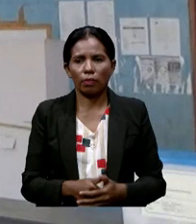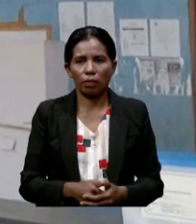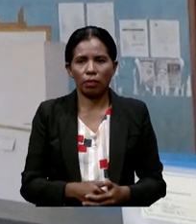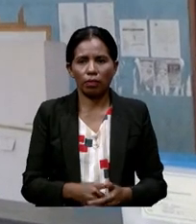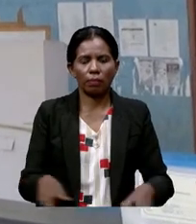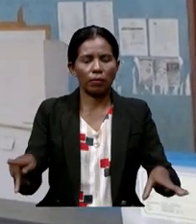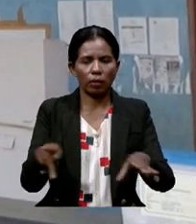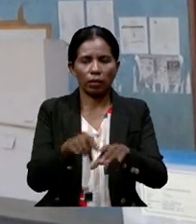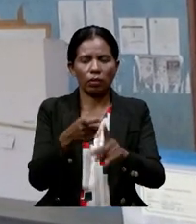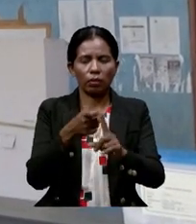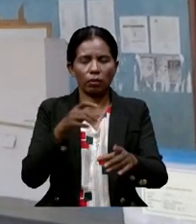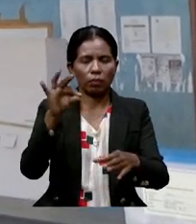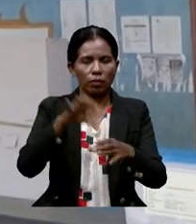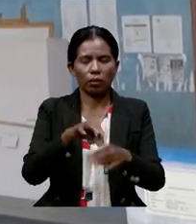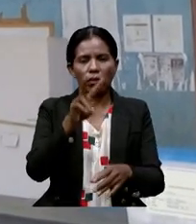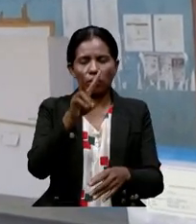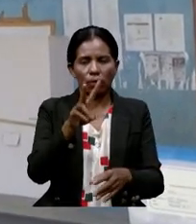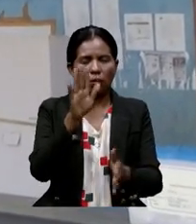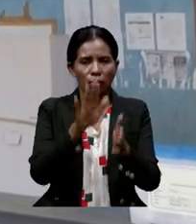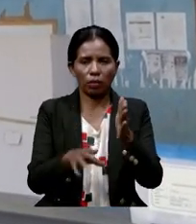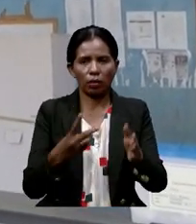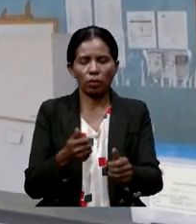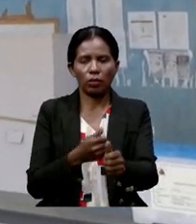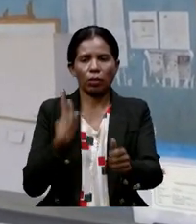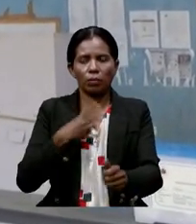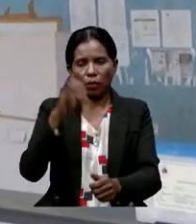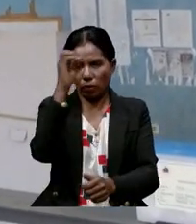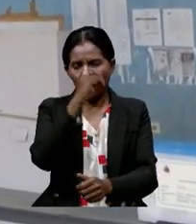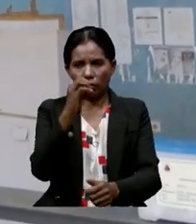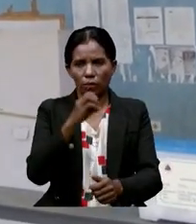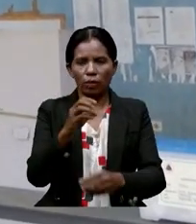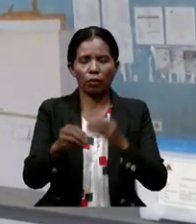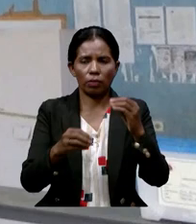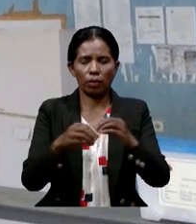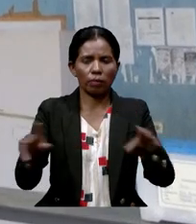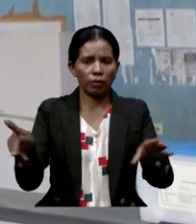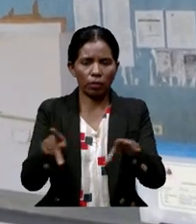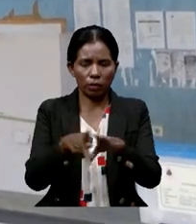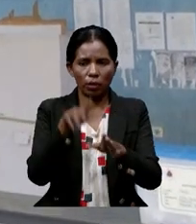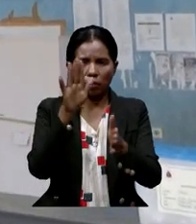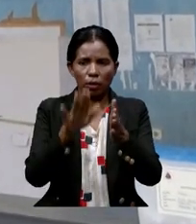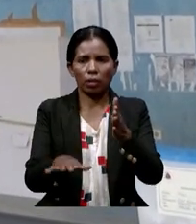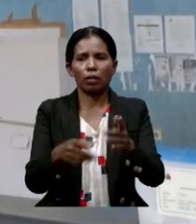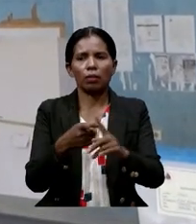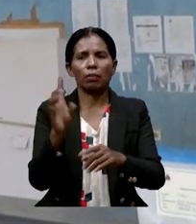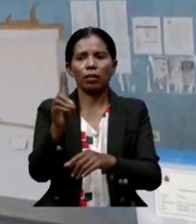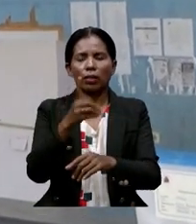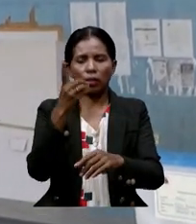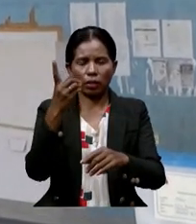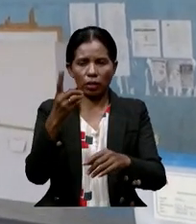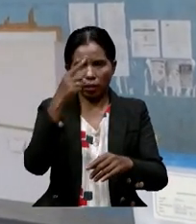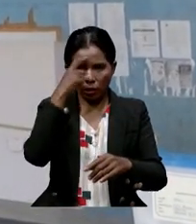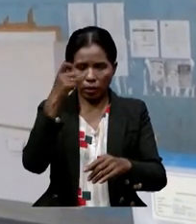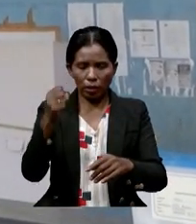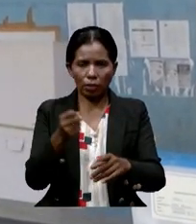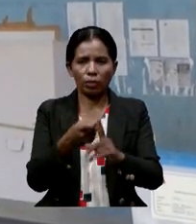cukup mendai segunda kuota ini tu ramai observasi kata tahu sahaja partisipasi kami minus ya dari sang ni orang dari ni tambahnya kau